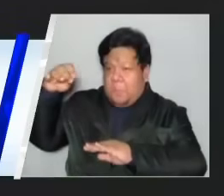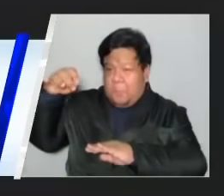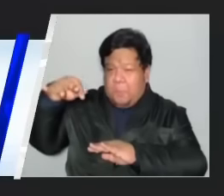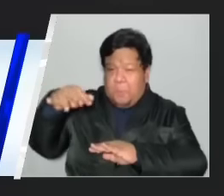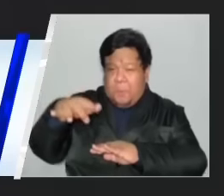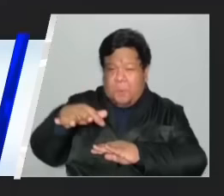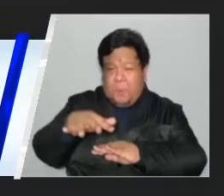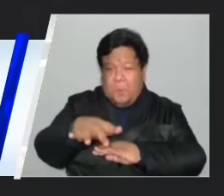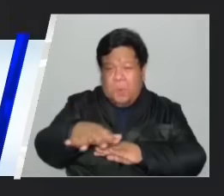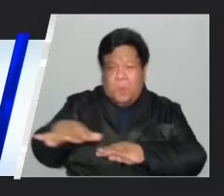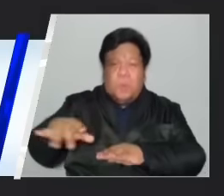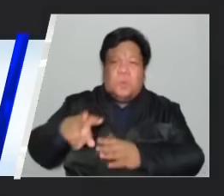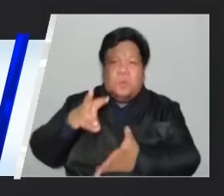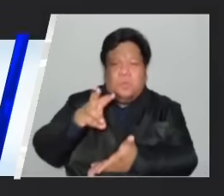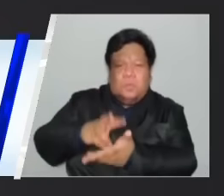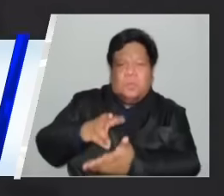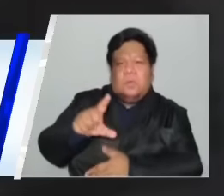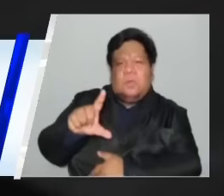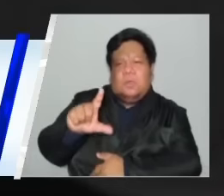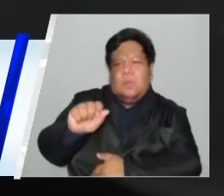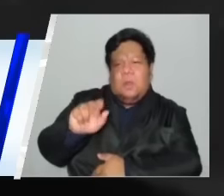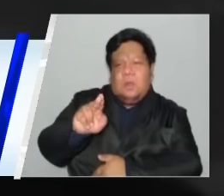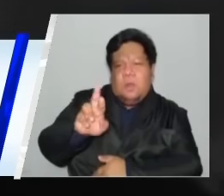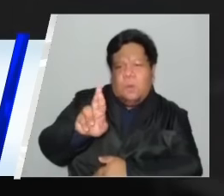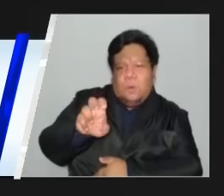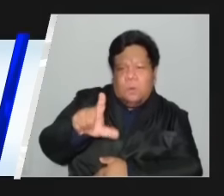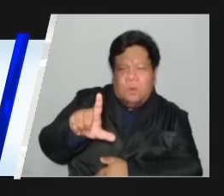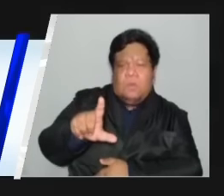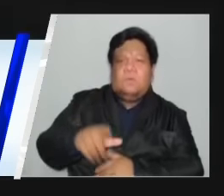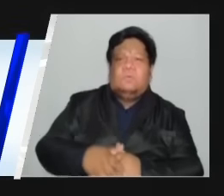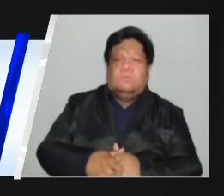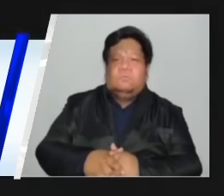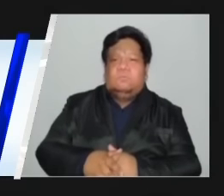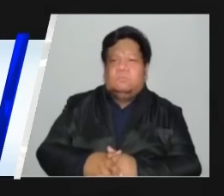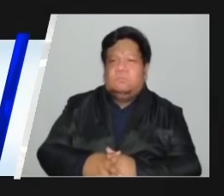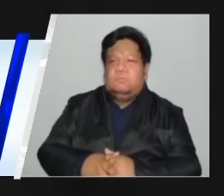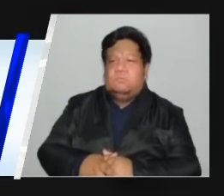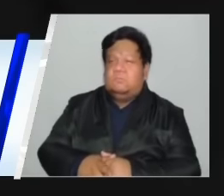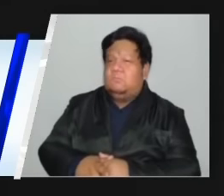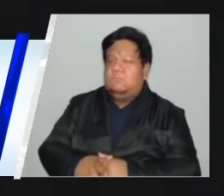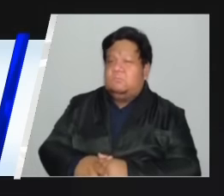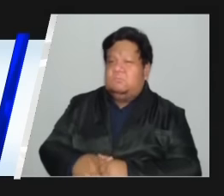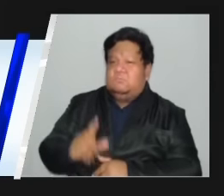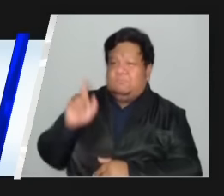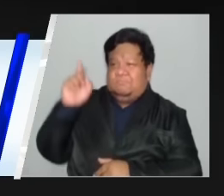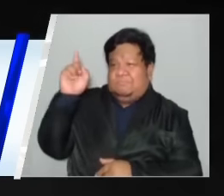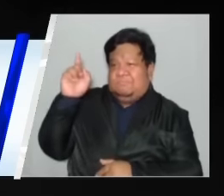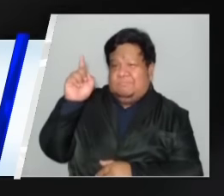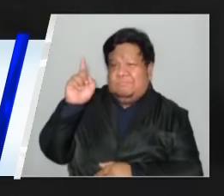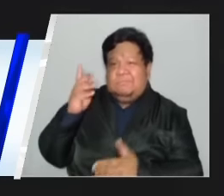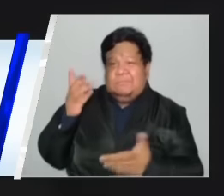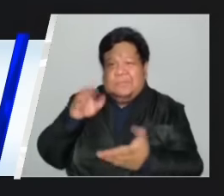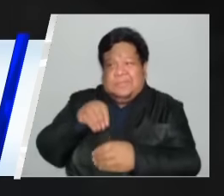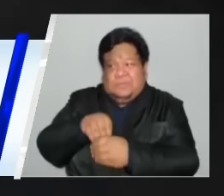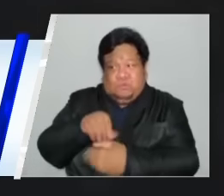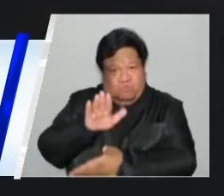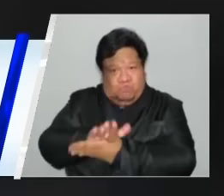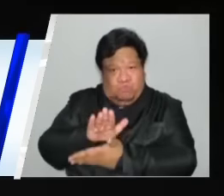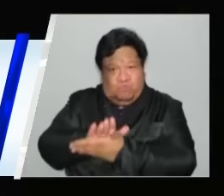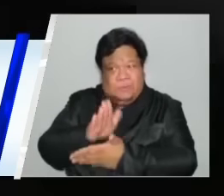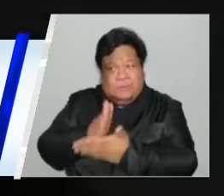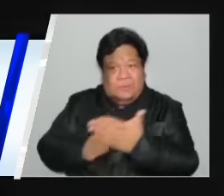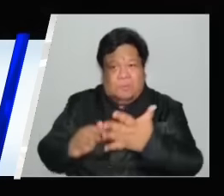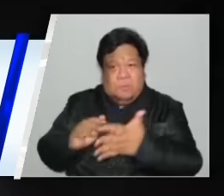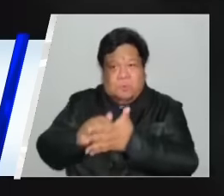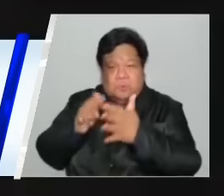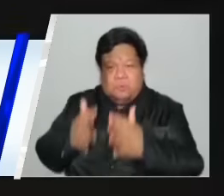Laurel. Nabagyo ng lupa din eh. Nasa paaralan na noon ang mga estudyante ito nang magkasabay na bumagsak ang